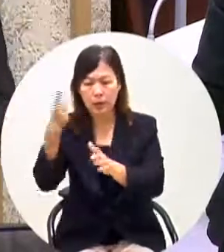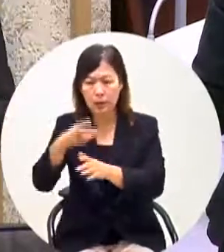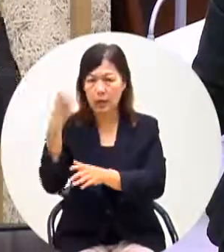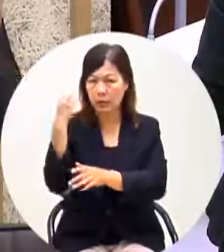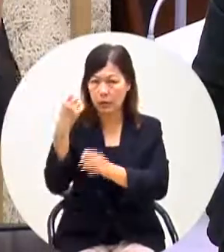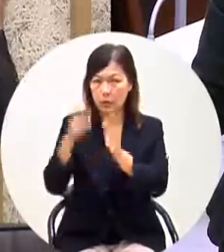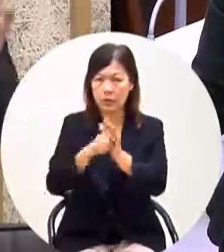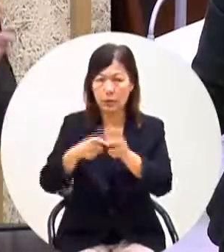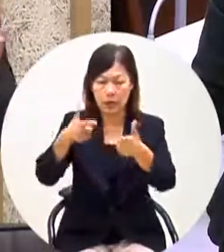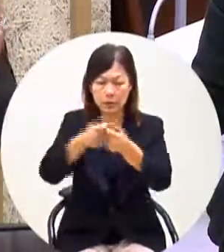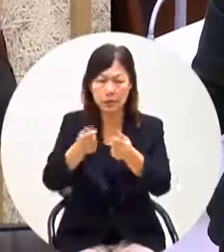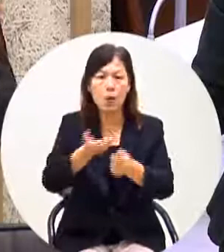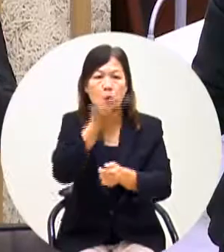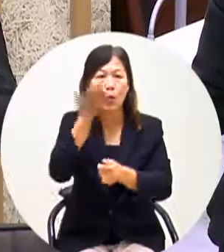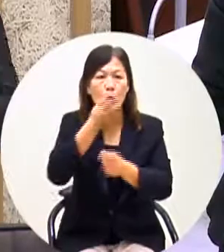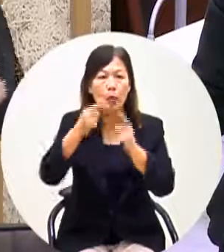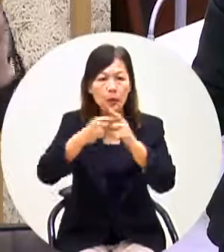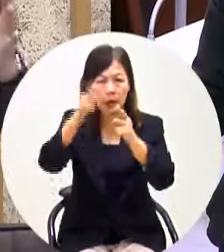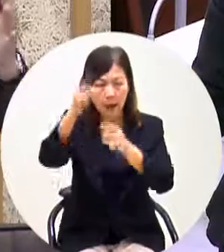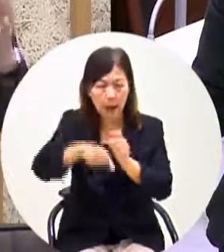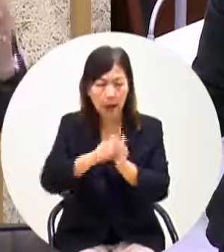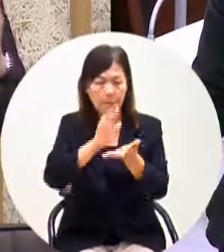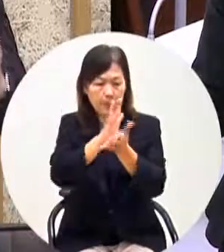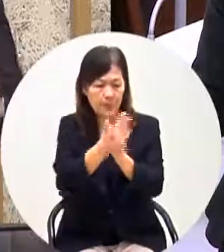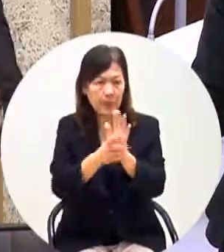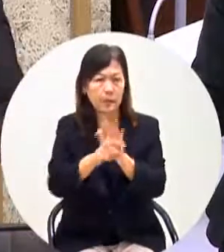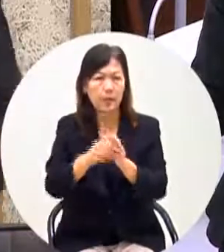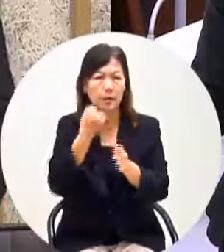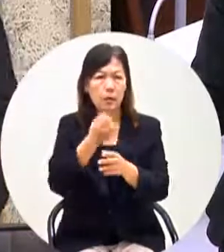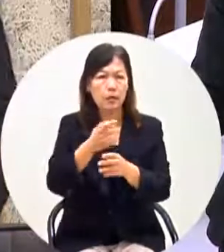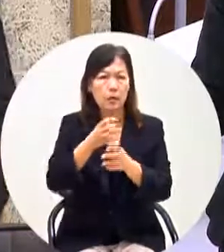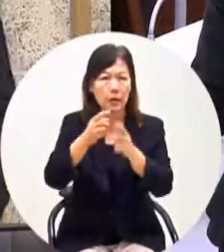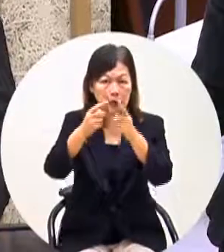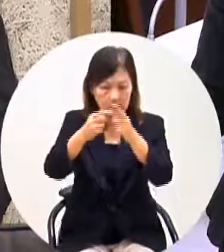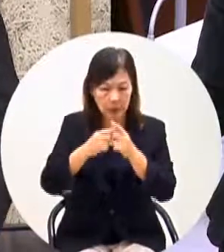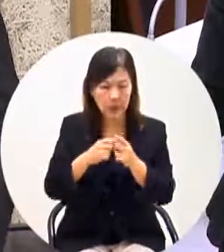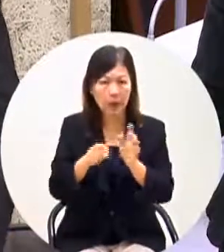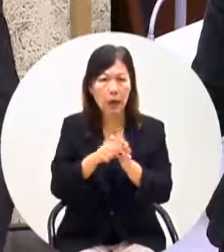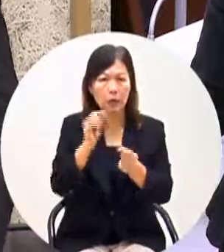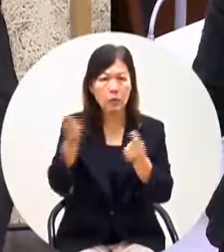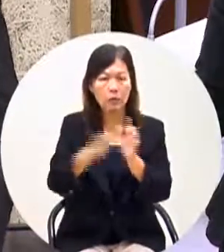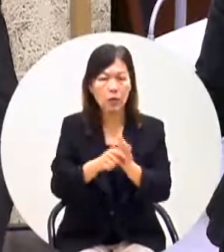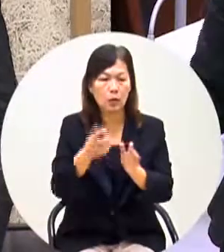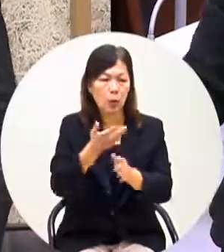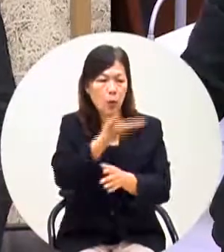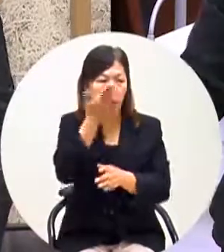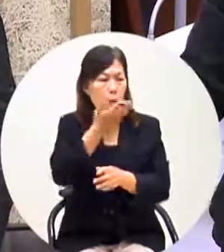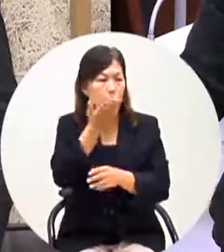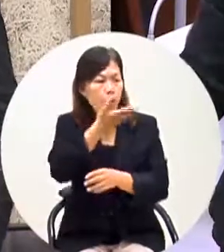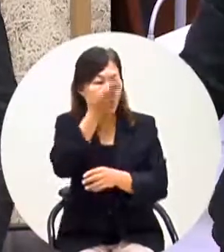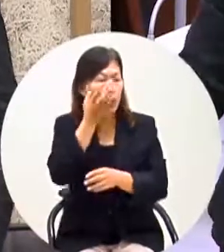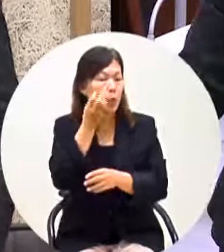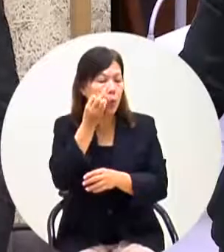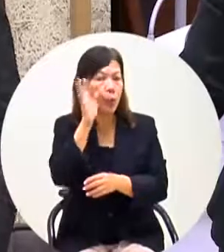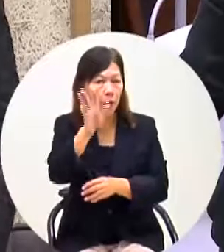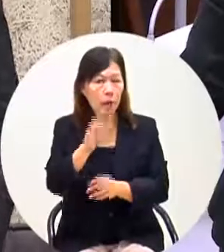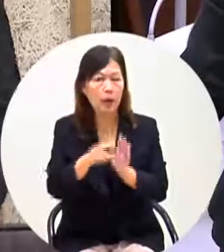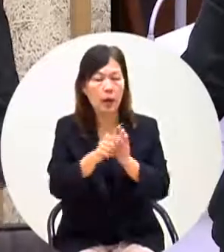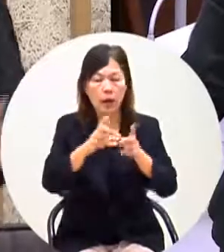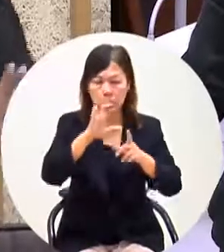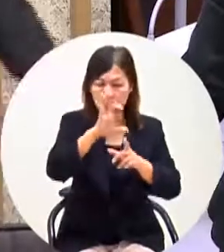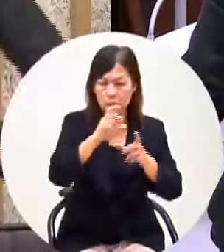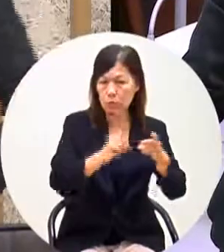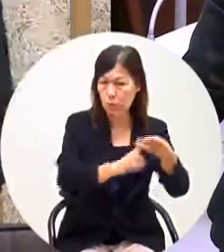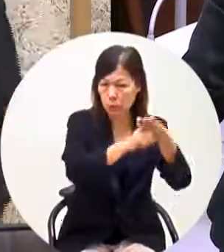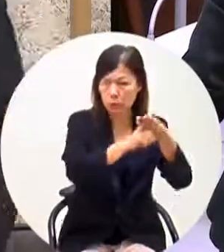要打造成这个游客来游玩都很有一个景观。所以这个部分，我们包括厕所的主体，包括整个景观的